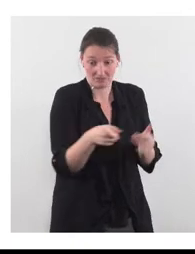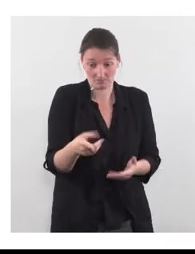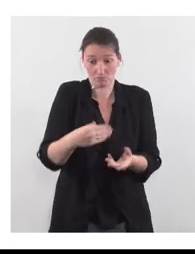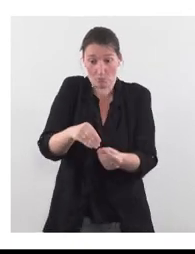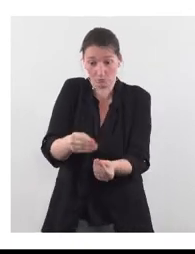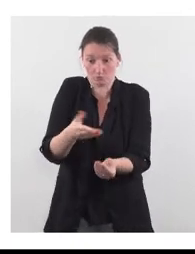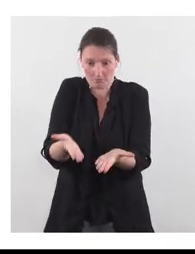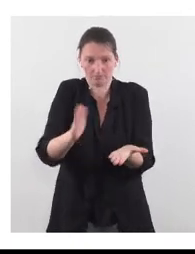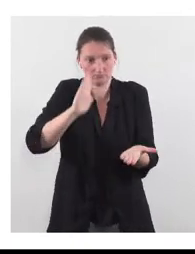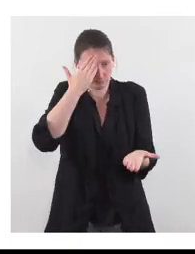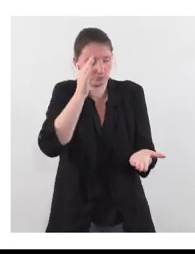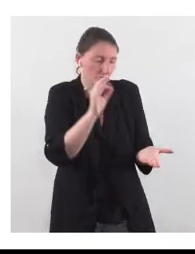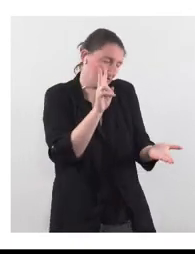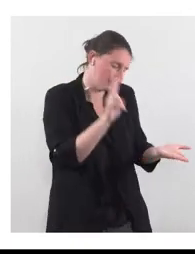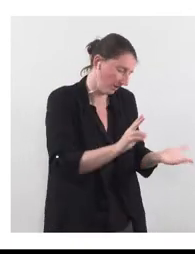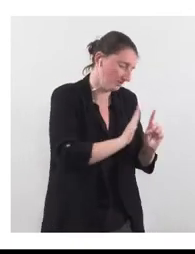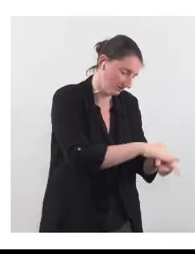l'acte de discrimination.